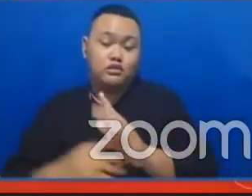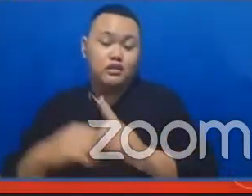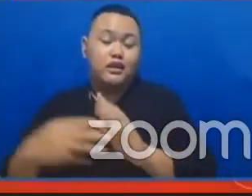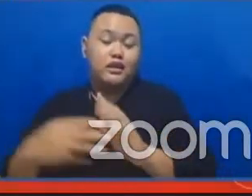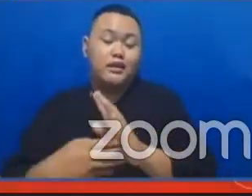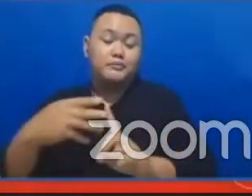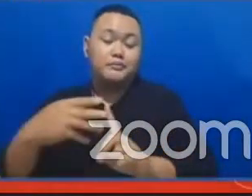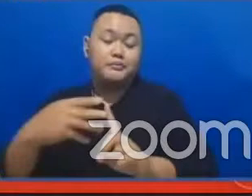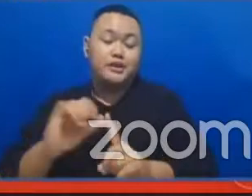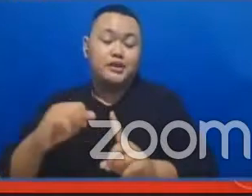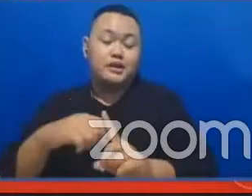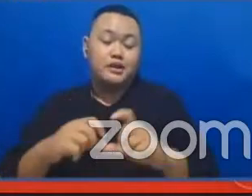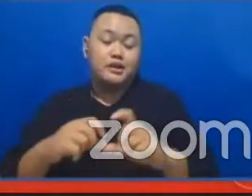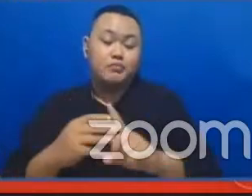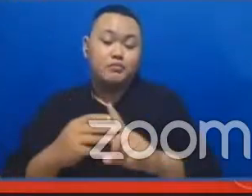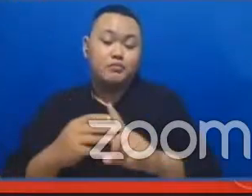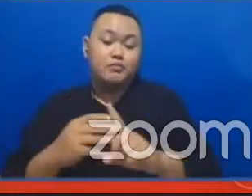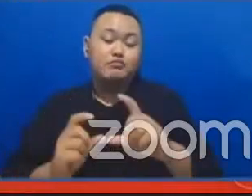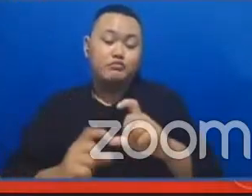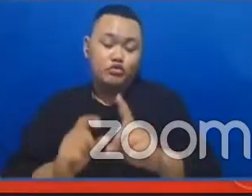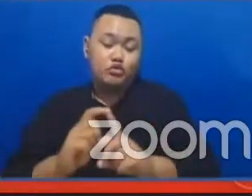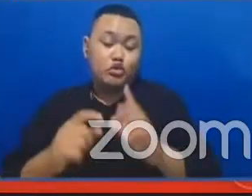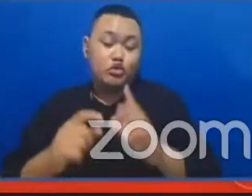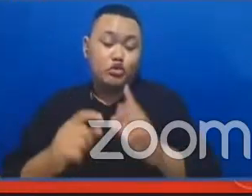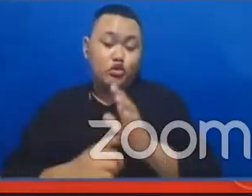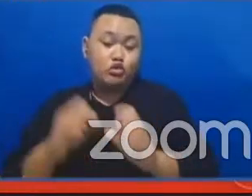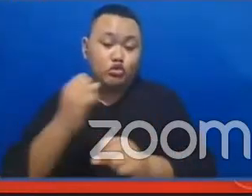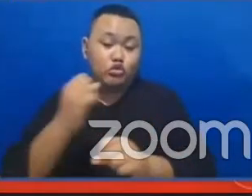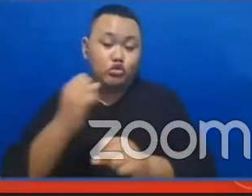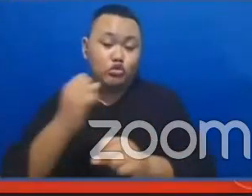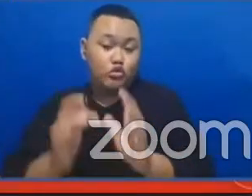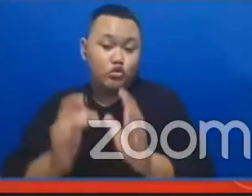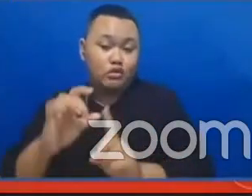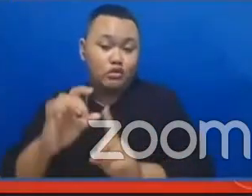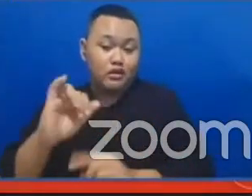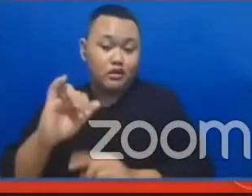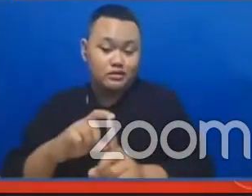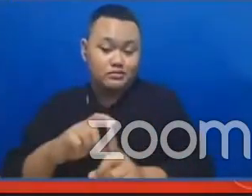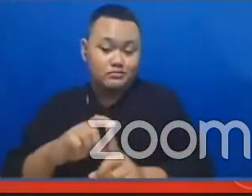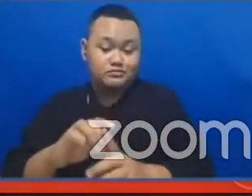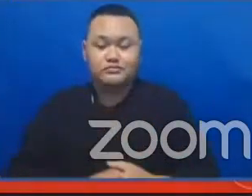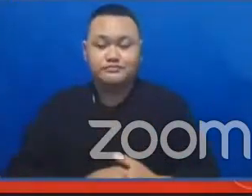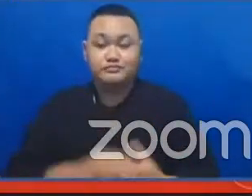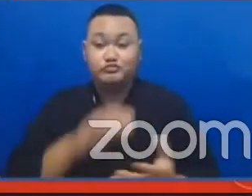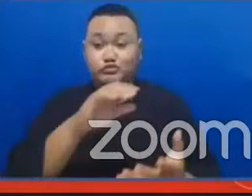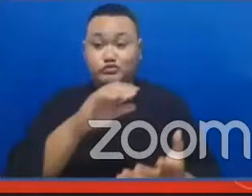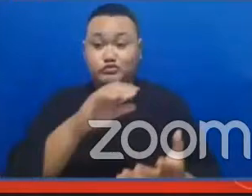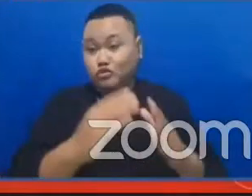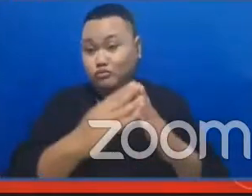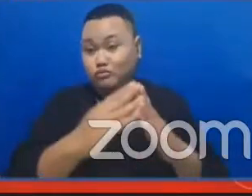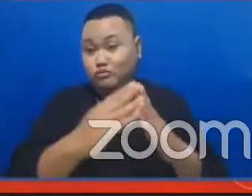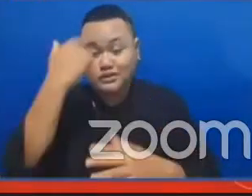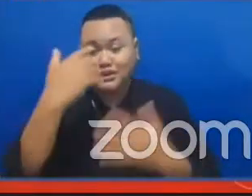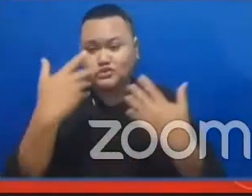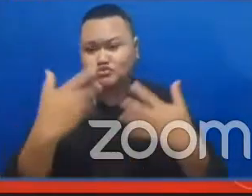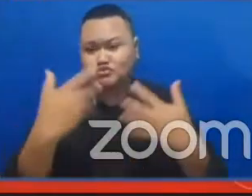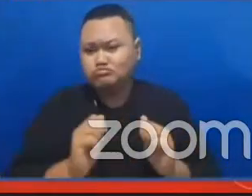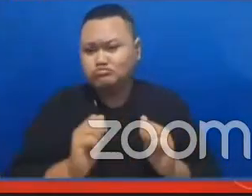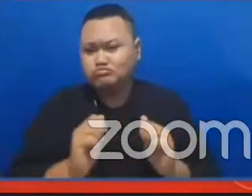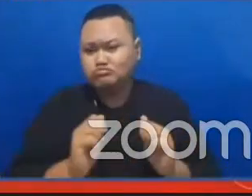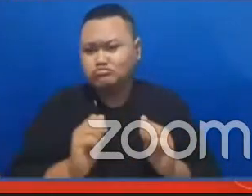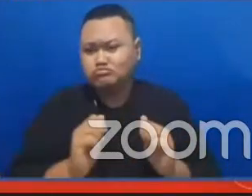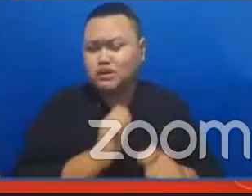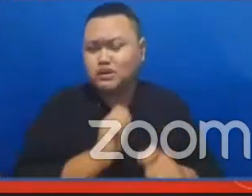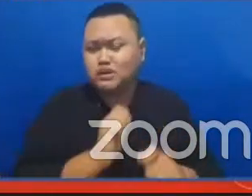https://psbsekolah.kemdikbud.go.id. Salah satu fitur portal Rumah Belajar yang telah dipersiapkan oleh Kementerian